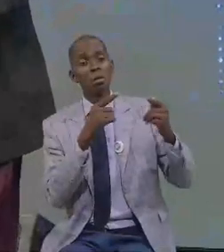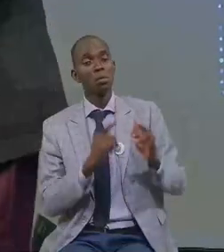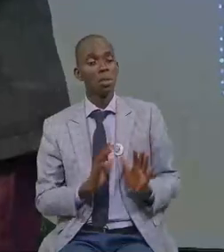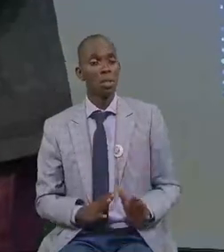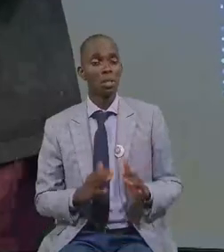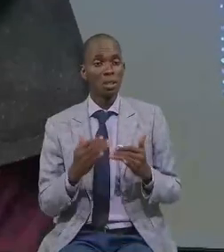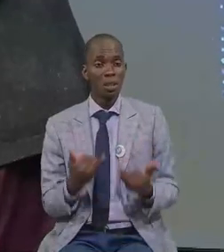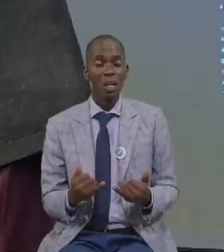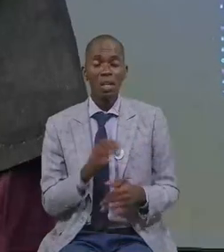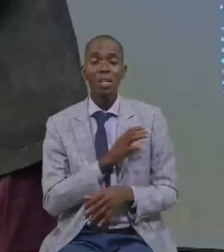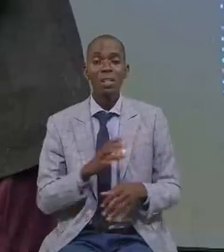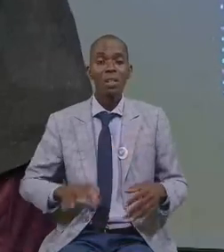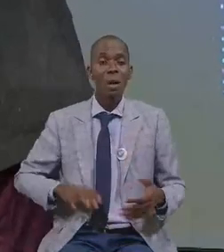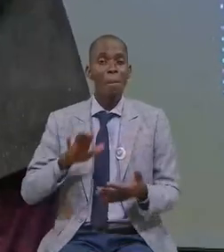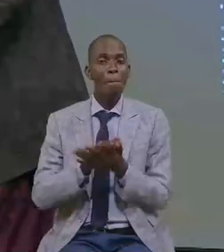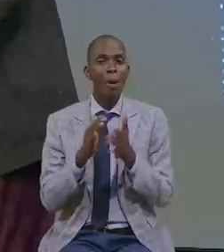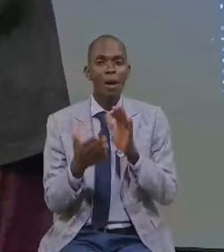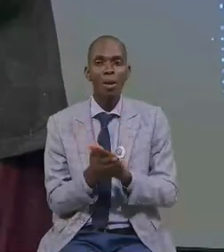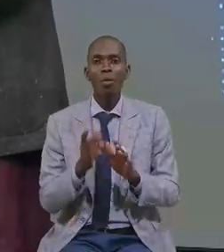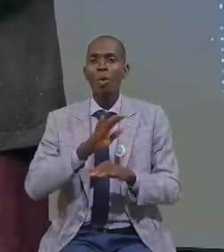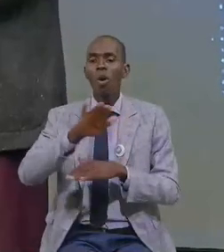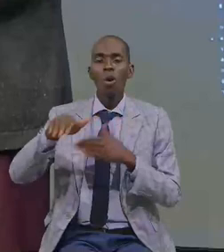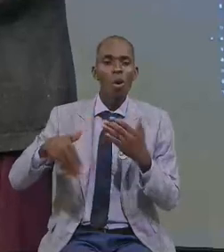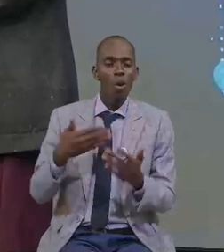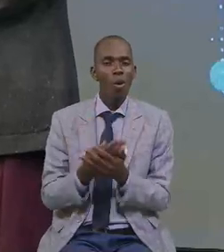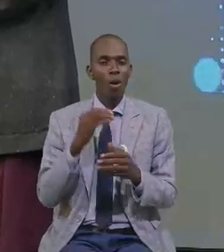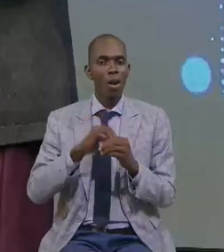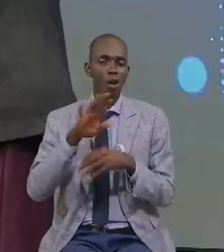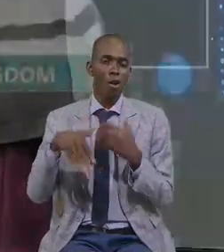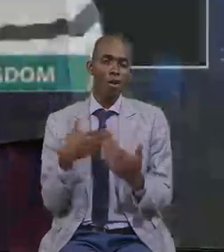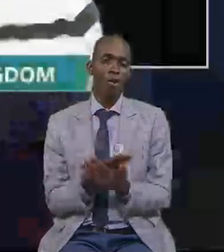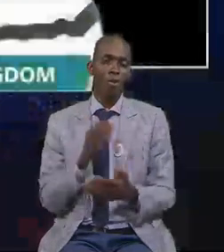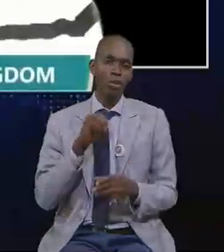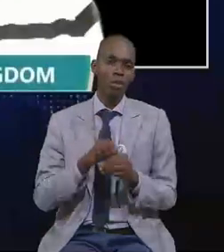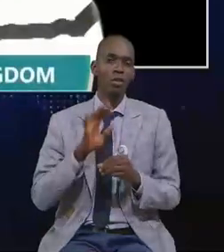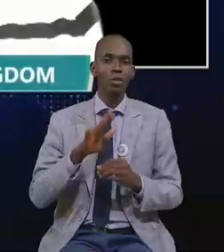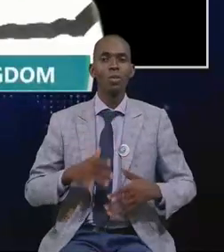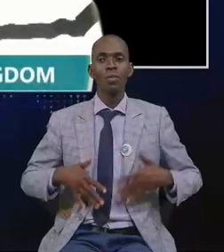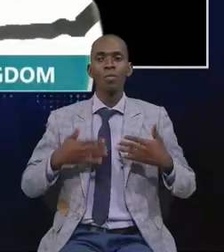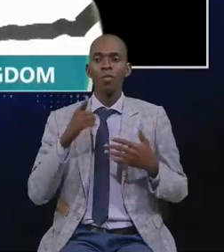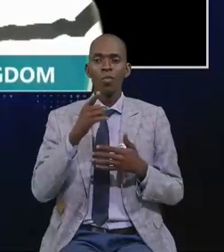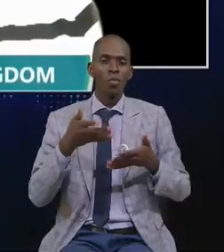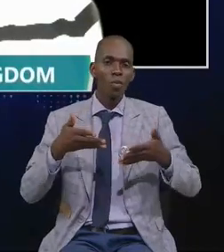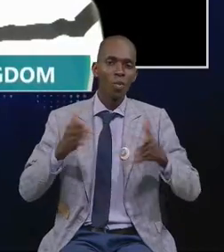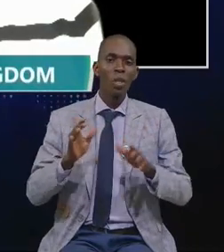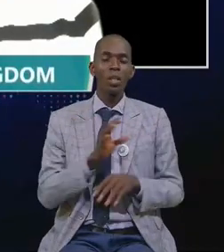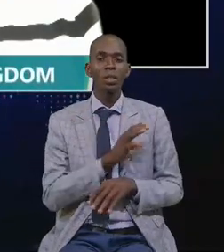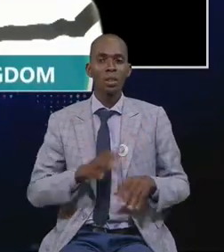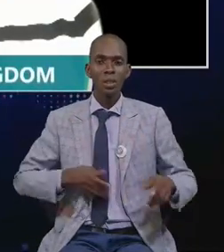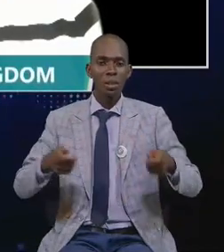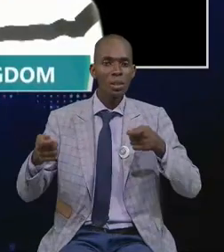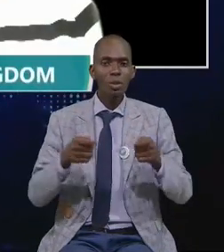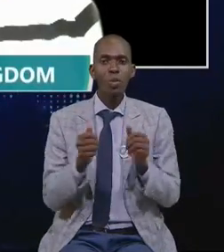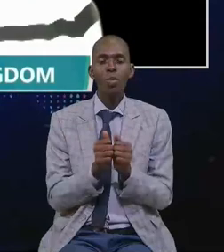Christ devient le tout en tout dans votre vie. Et vous le laissez régner